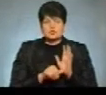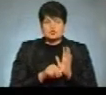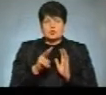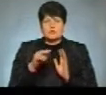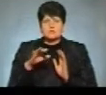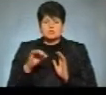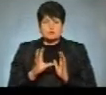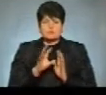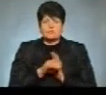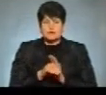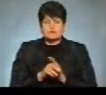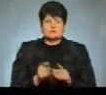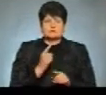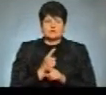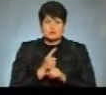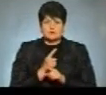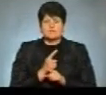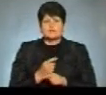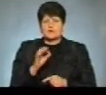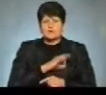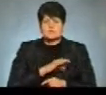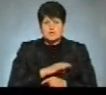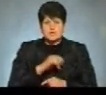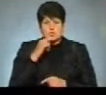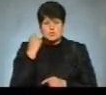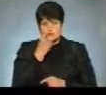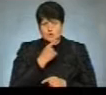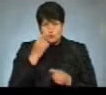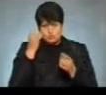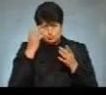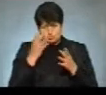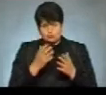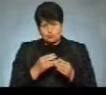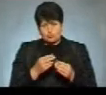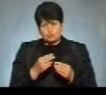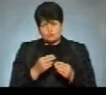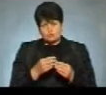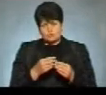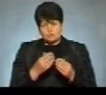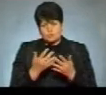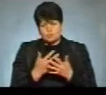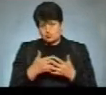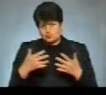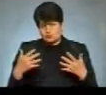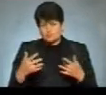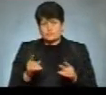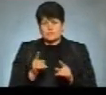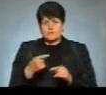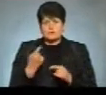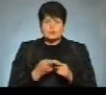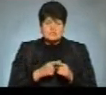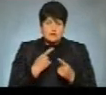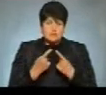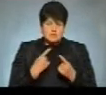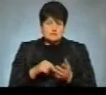листопада запровадили мораторій на публічне використання російськомовного культурного продукту на Тернопільщині. Про це ми говорили у нашій передачі